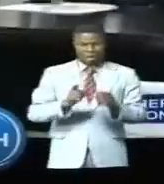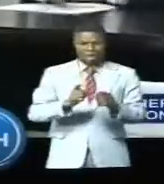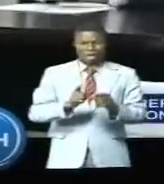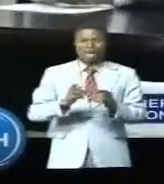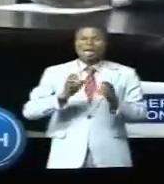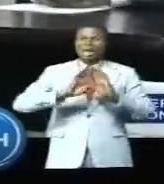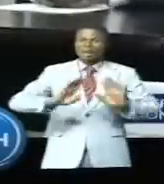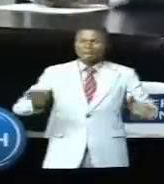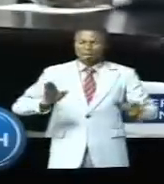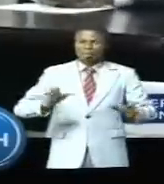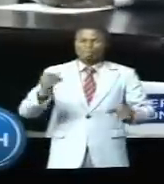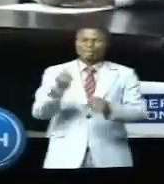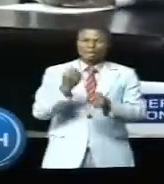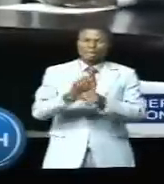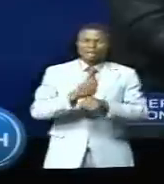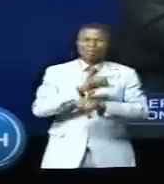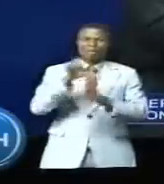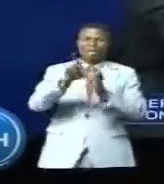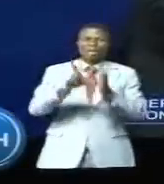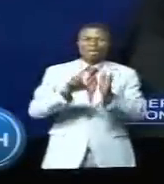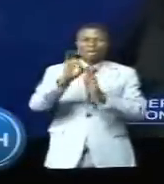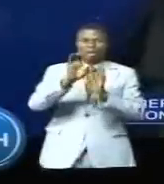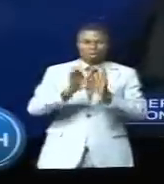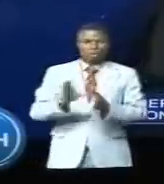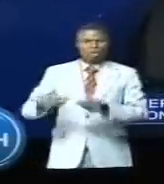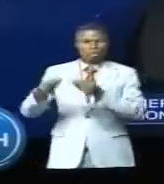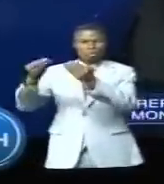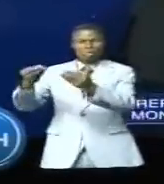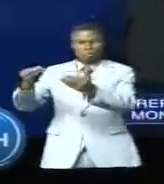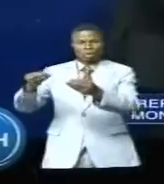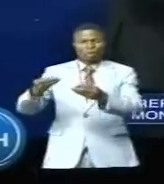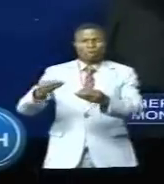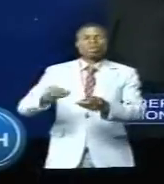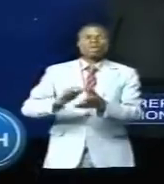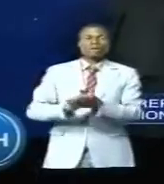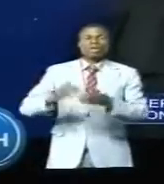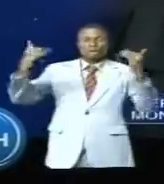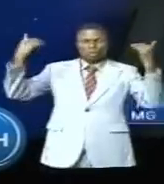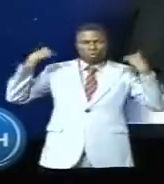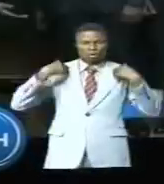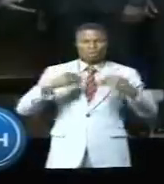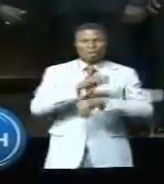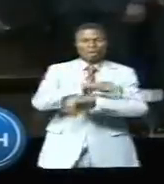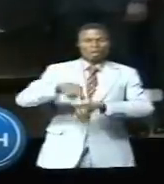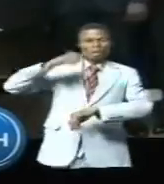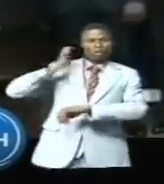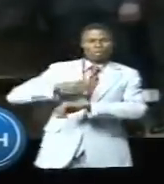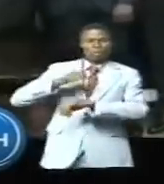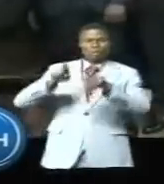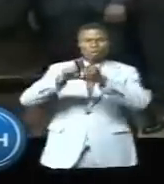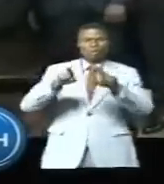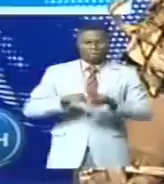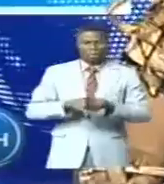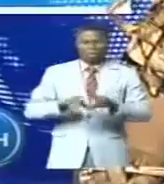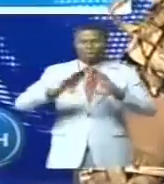la tâche constitutionnelle républicaine qui lui a été confiée par les législateurs, le pouvoir judiciaire et le